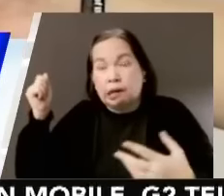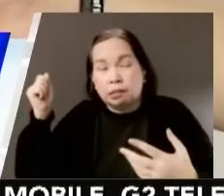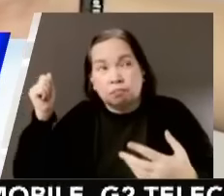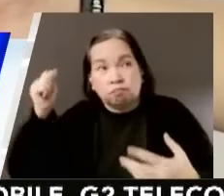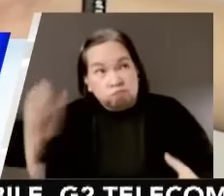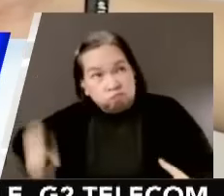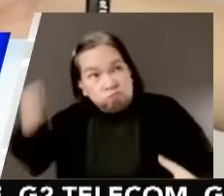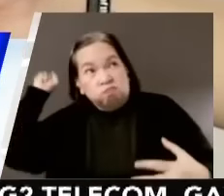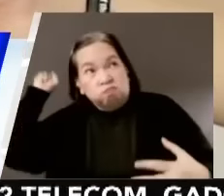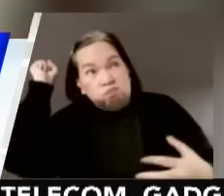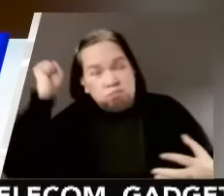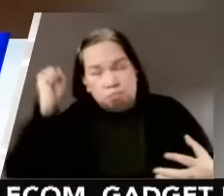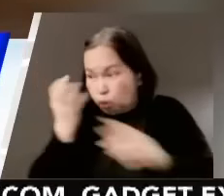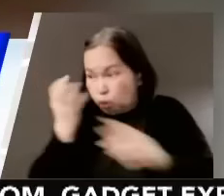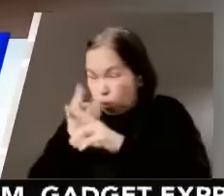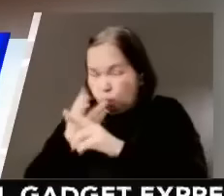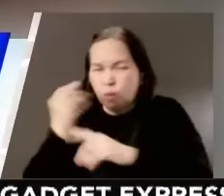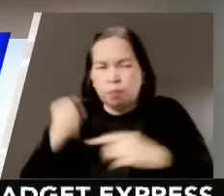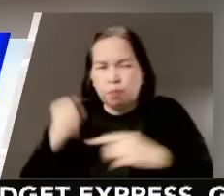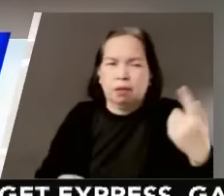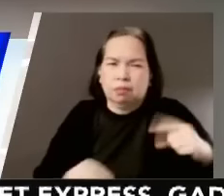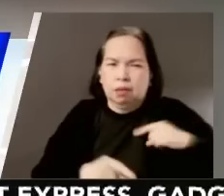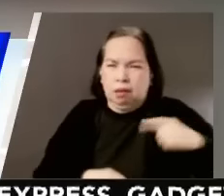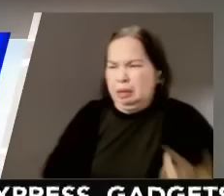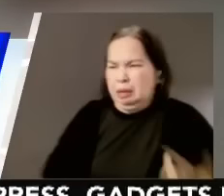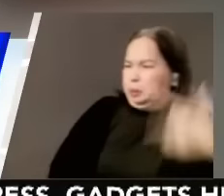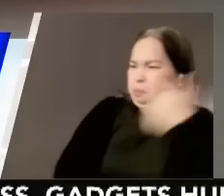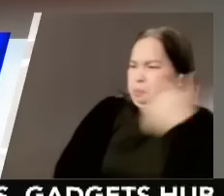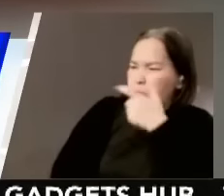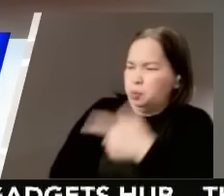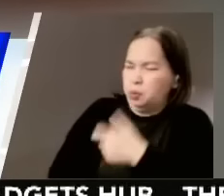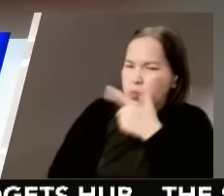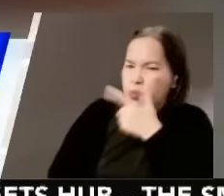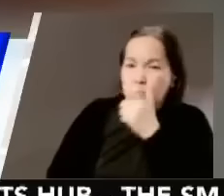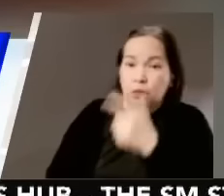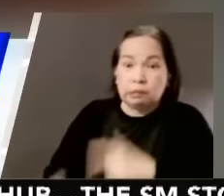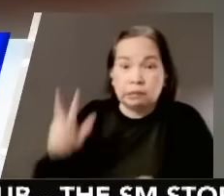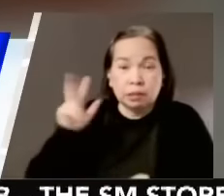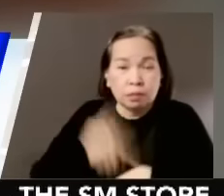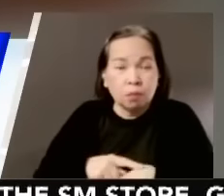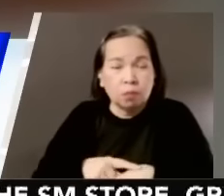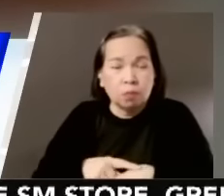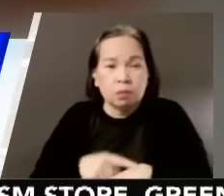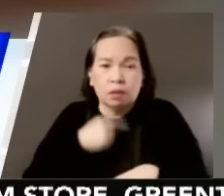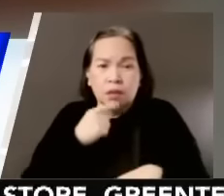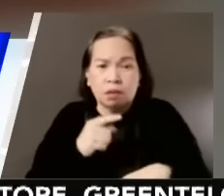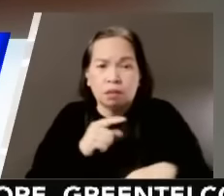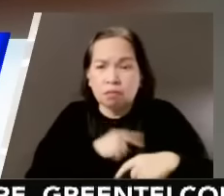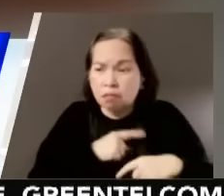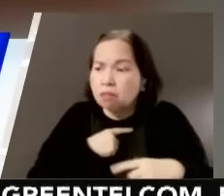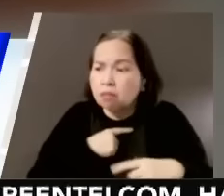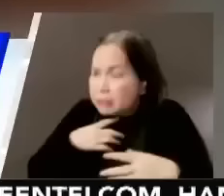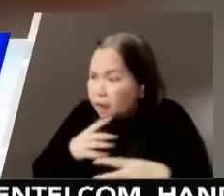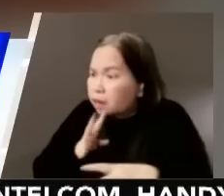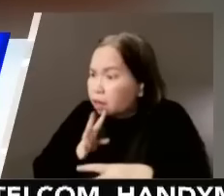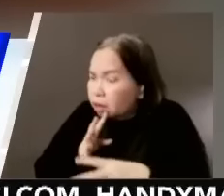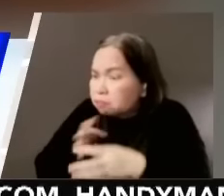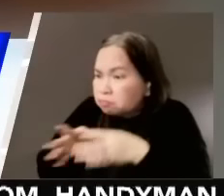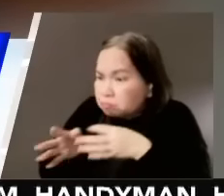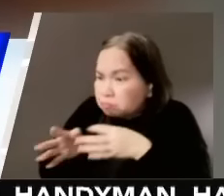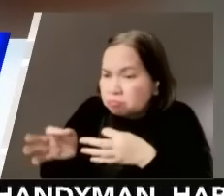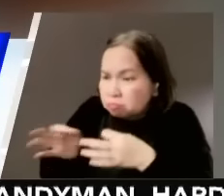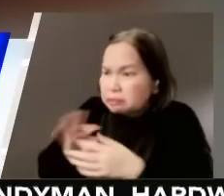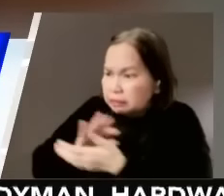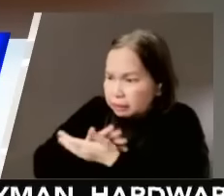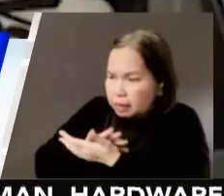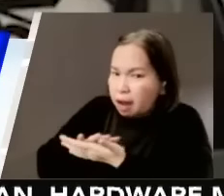biktima ng tatlong beses. Depensa ng security guard, kinausap pa raw niya ng maayos ang biktima. Siyempre darating na yung